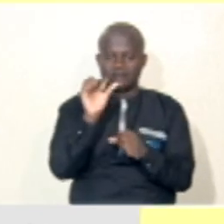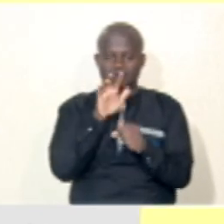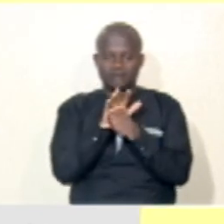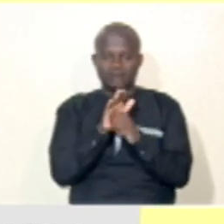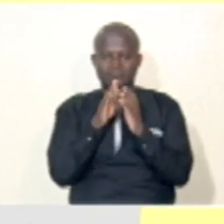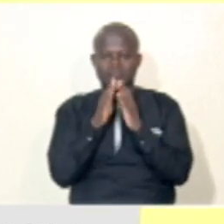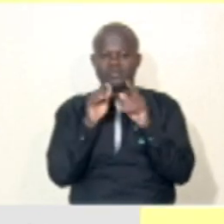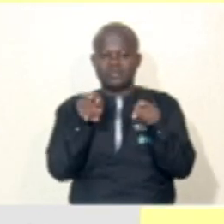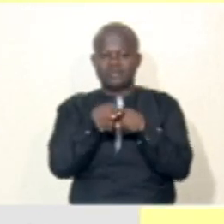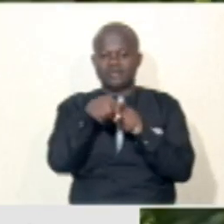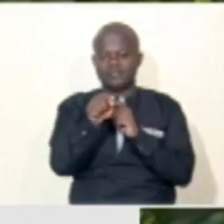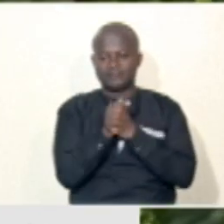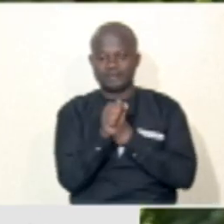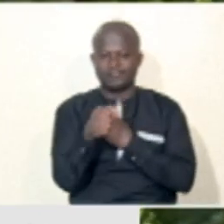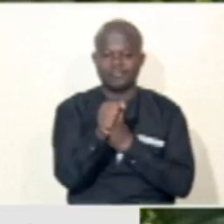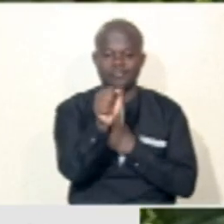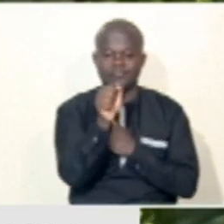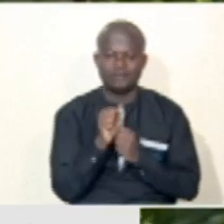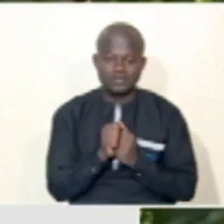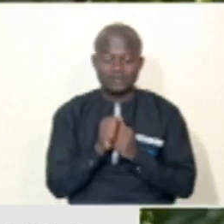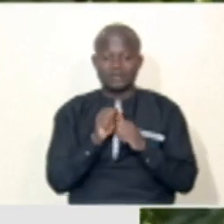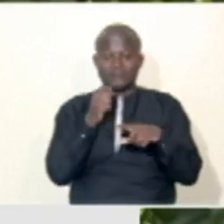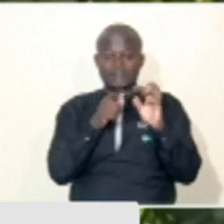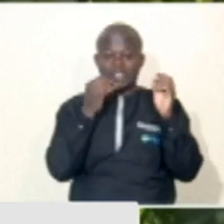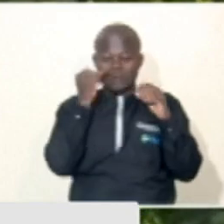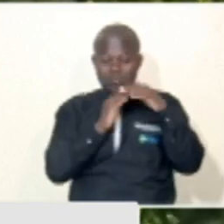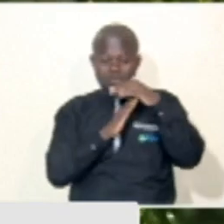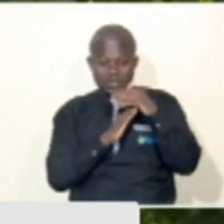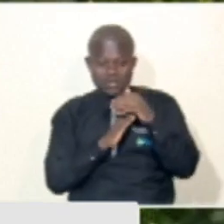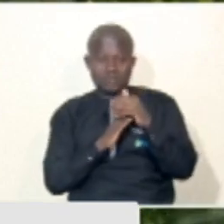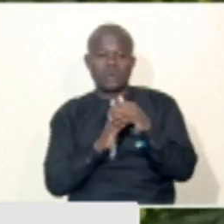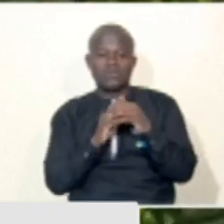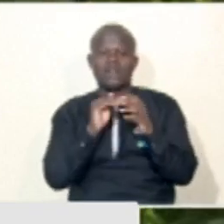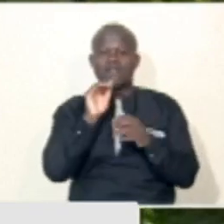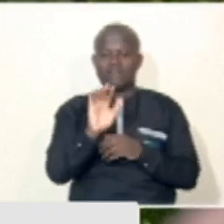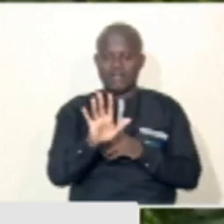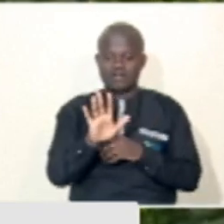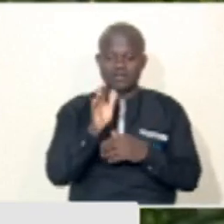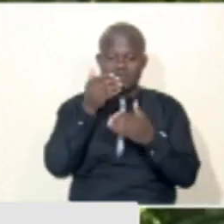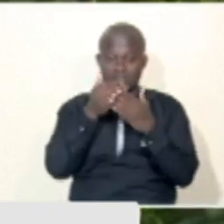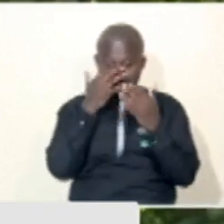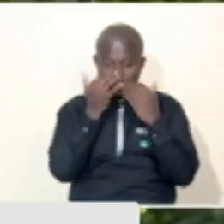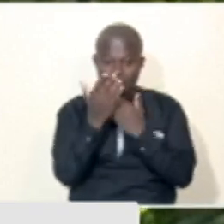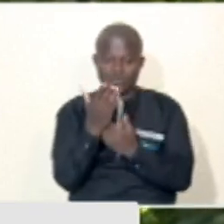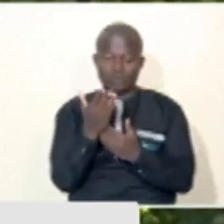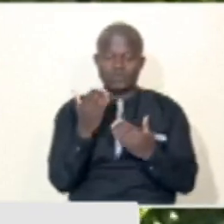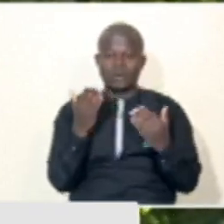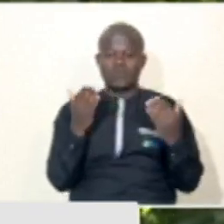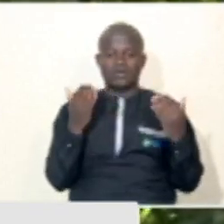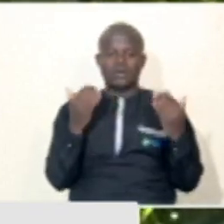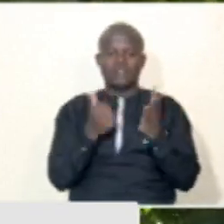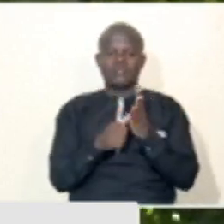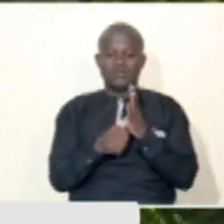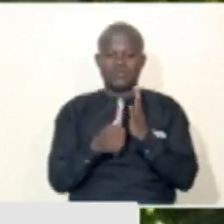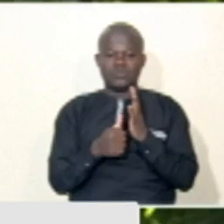ku mujyi nk'uyu w'ubukerarugendo. Ariko hagize umusimbura saa 11 urageza mu gitondo